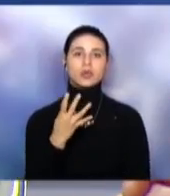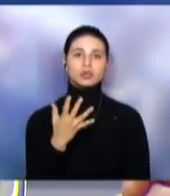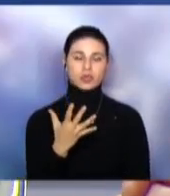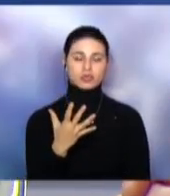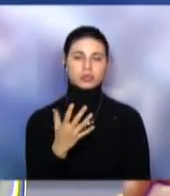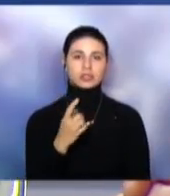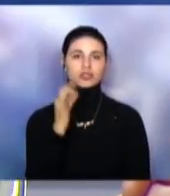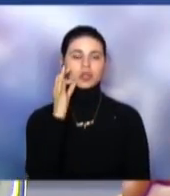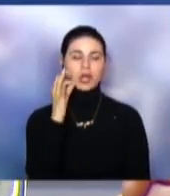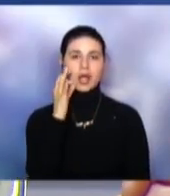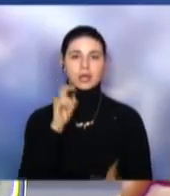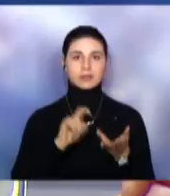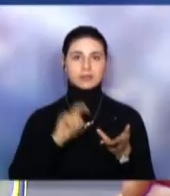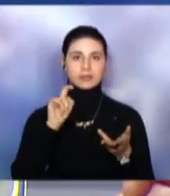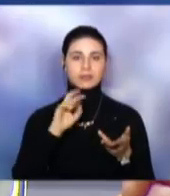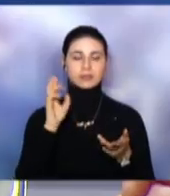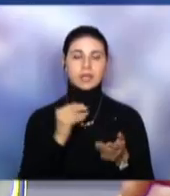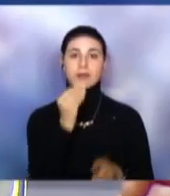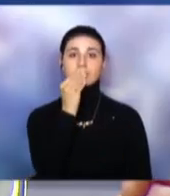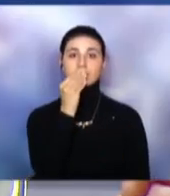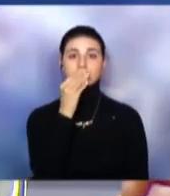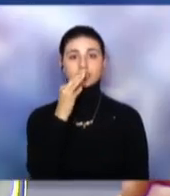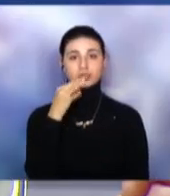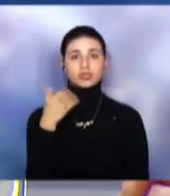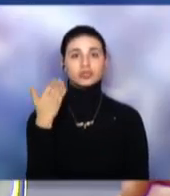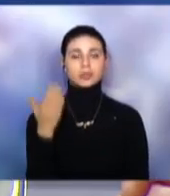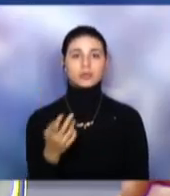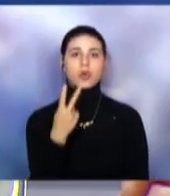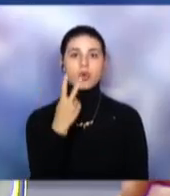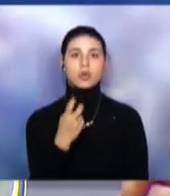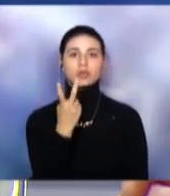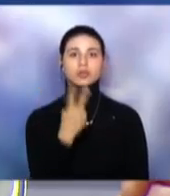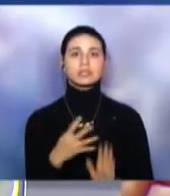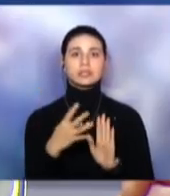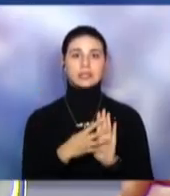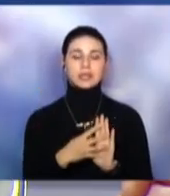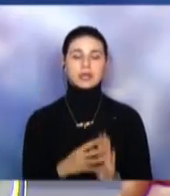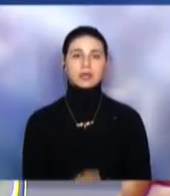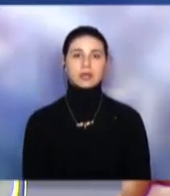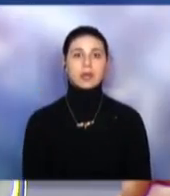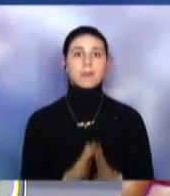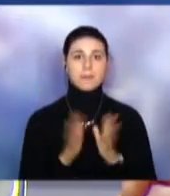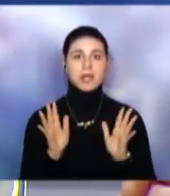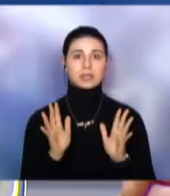155 და საუზმის შემდეგ 229. თუ მეტი?